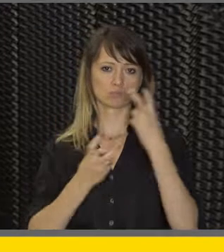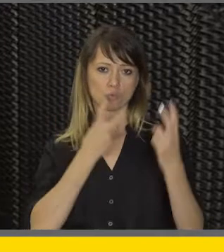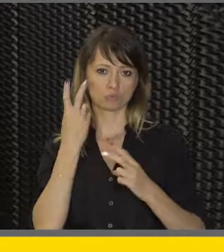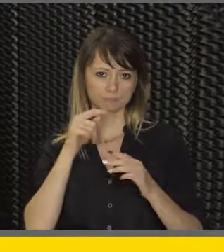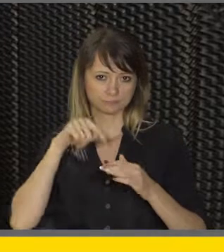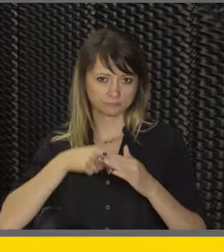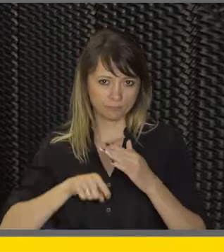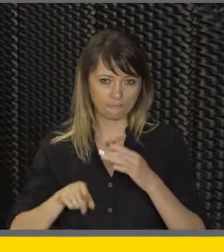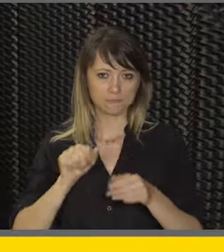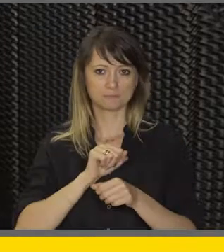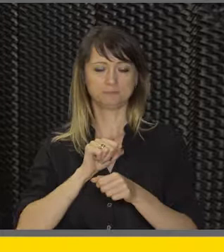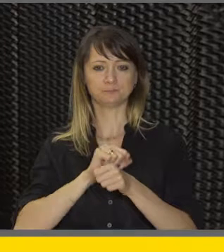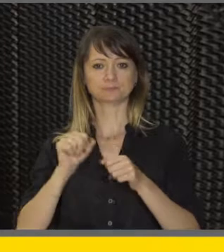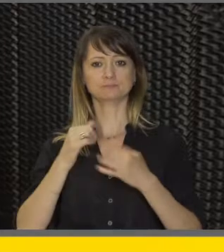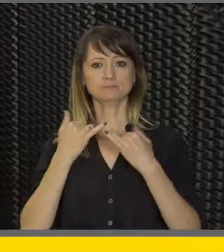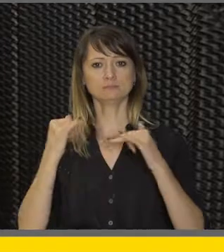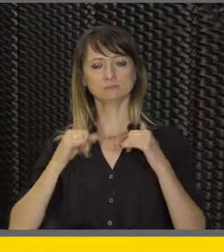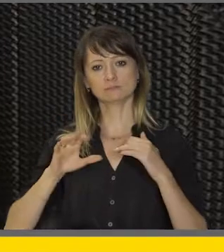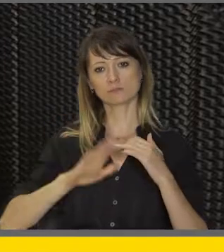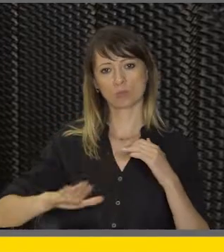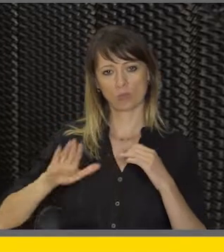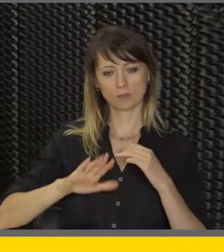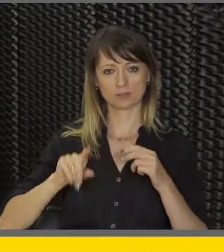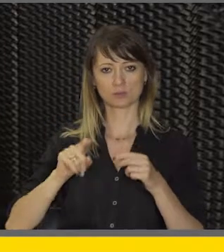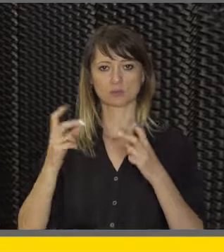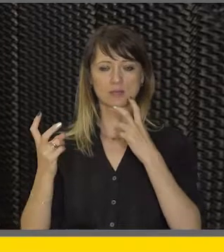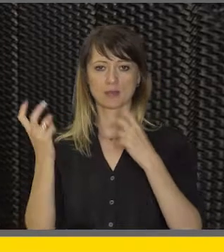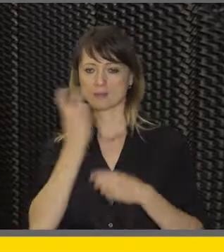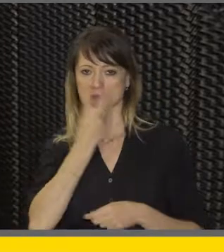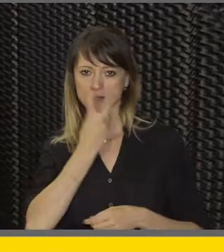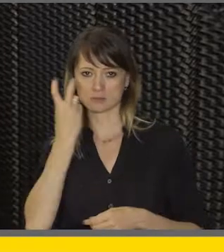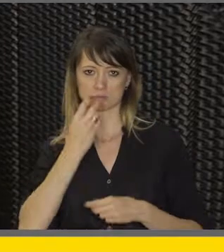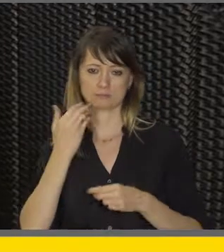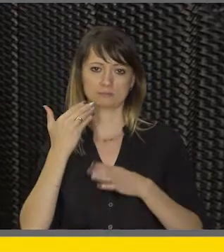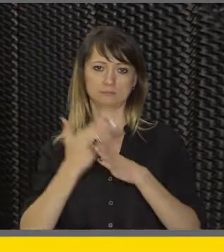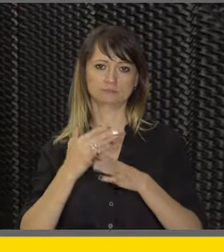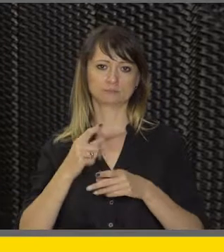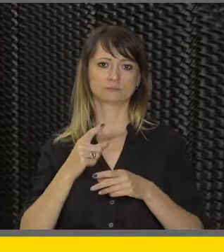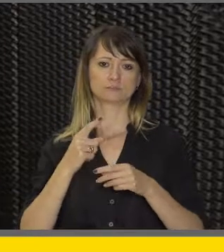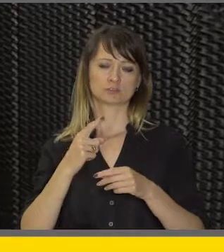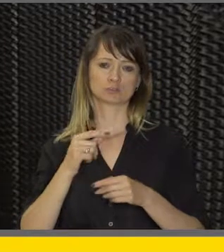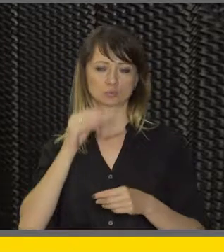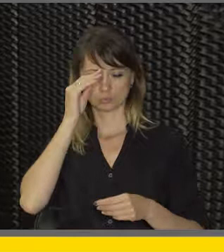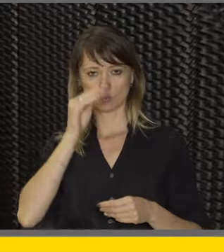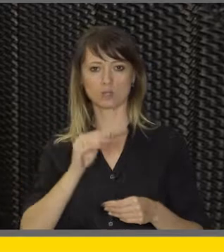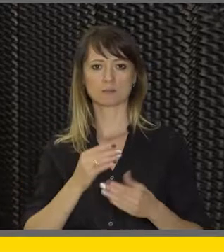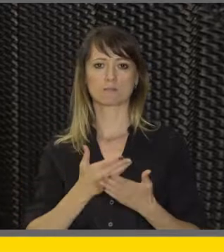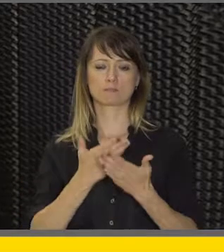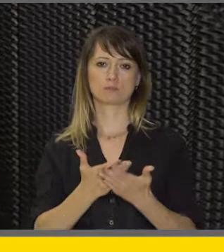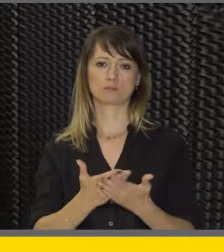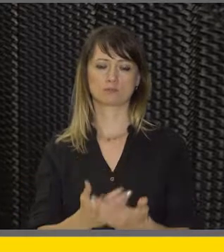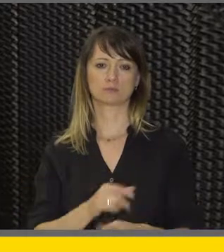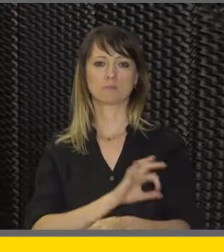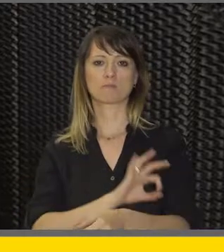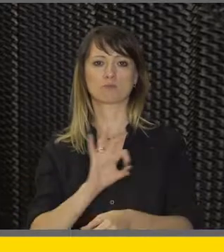obszary, którymi interesują się przedsiębiorcy i zgłaszają swoje projekty. I to było zaprezentowane u pana dyrektora ESCEP, gdzie